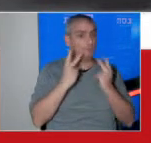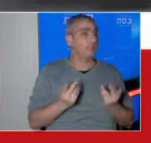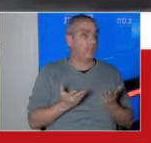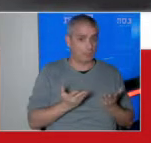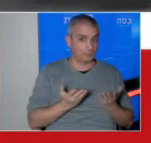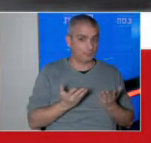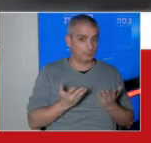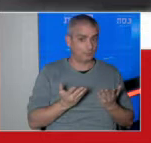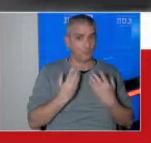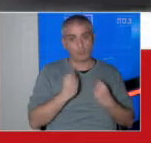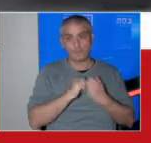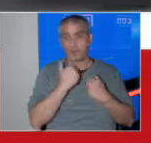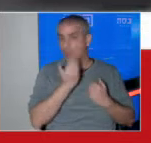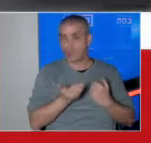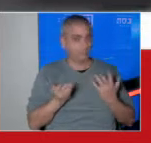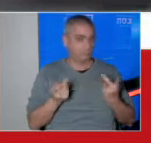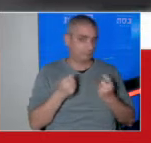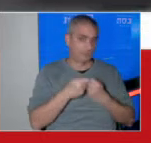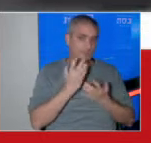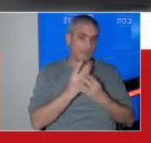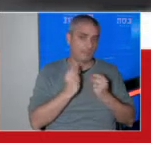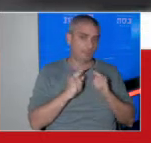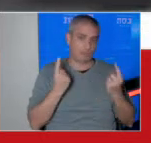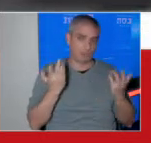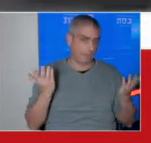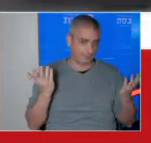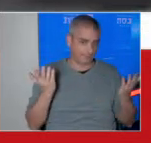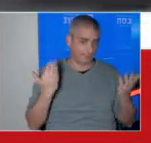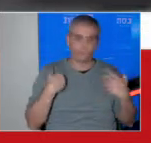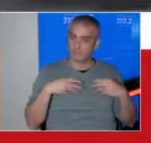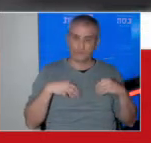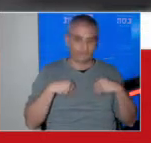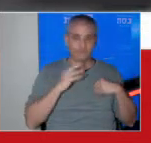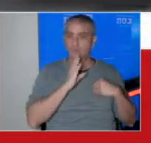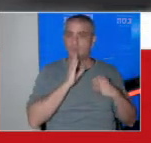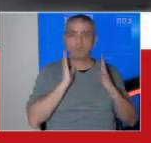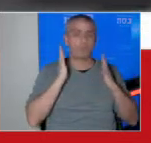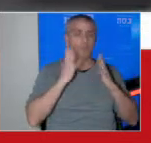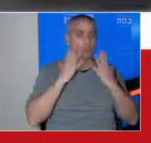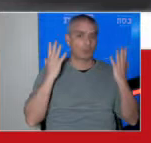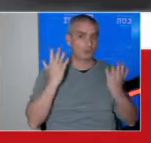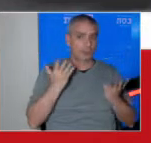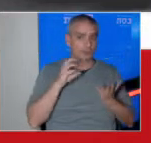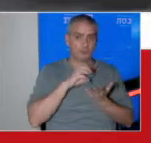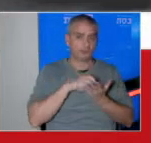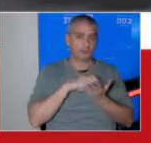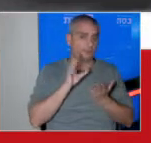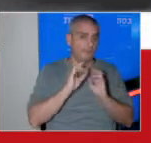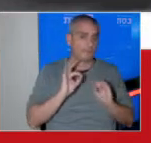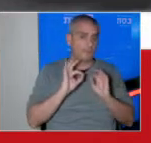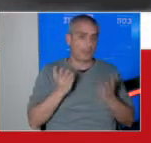כלשהו, טוב או רע, עוד פעם, זה כבר עניין אחר, שאני גם מסכים שיש בעיה מאוד מאוד גדולה בכך שהיישוב הזה